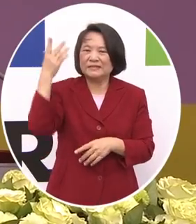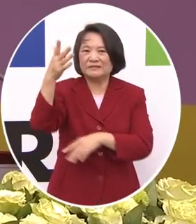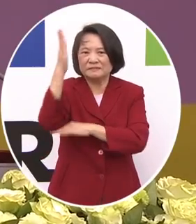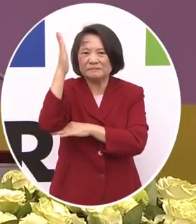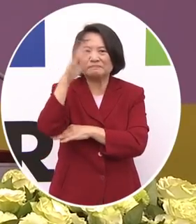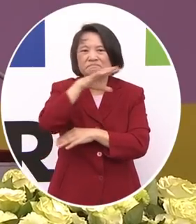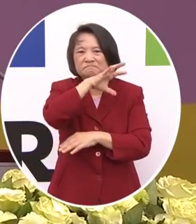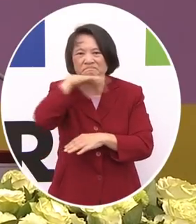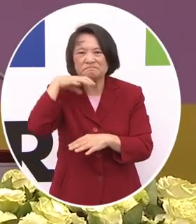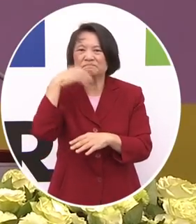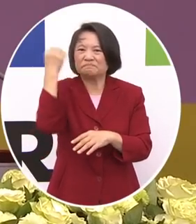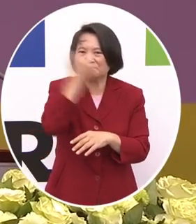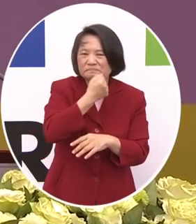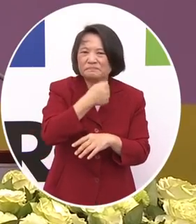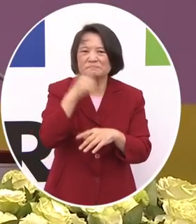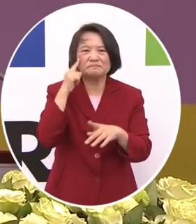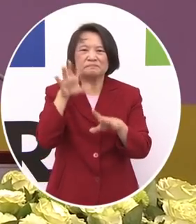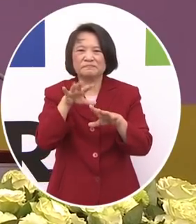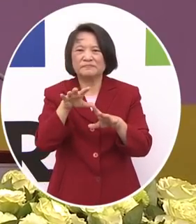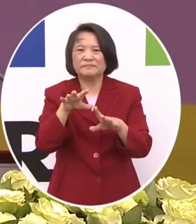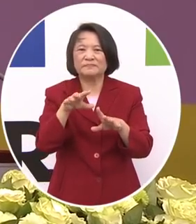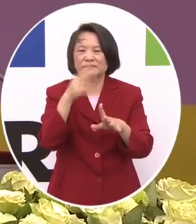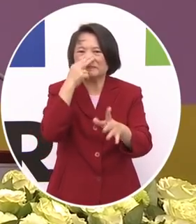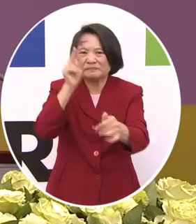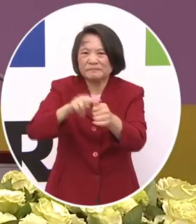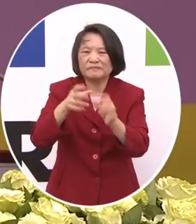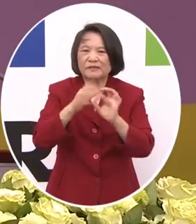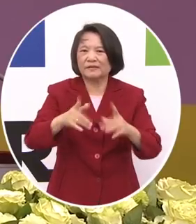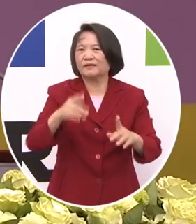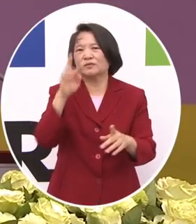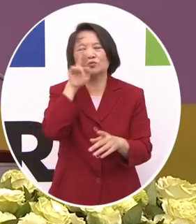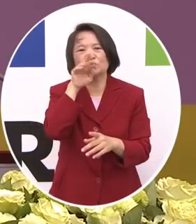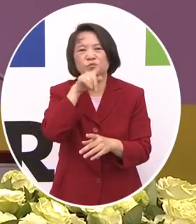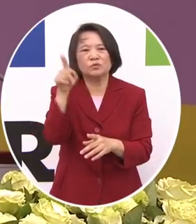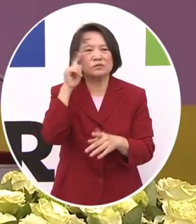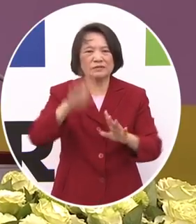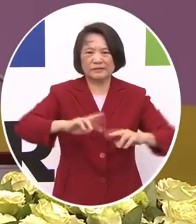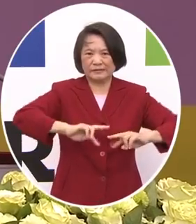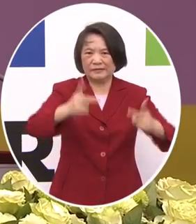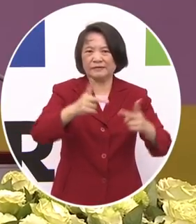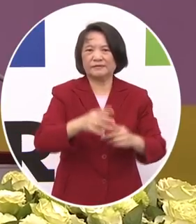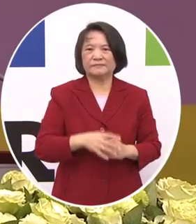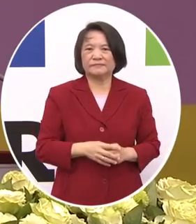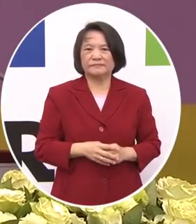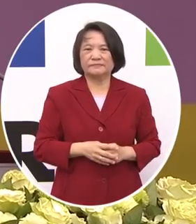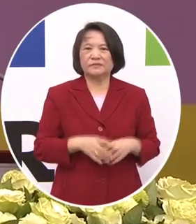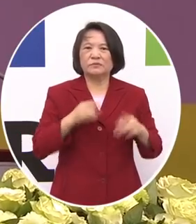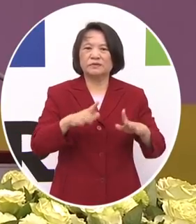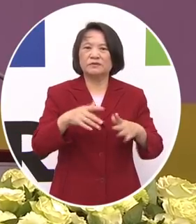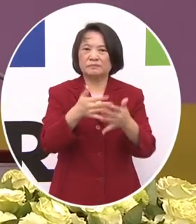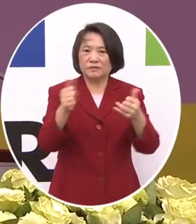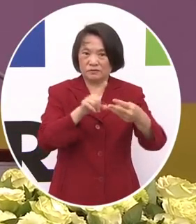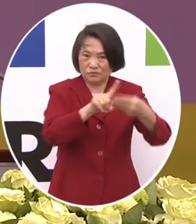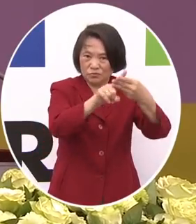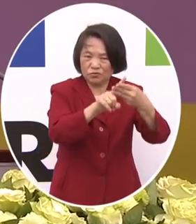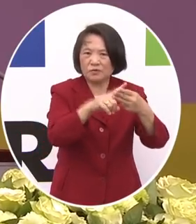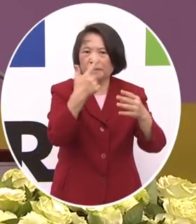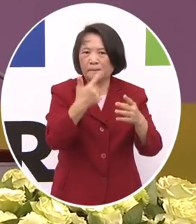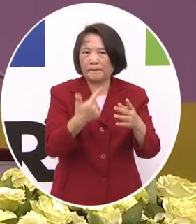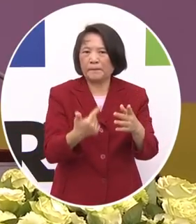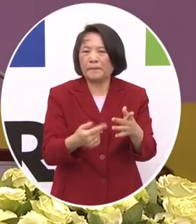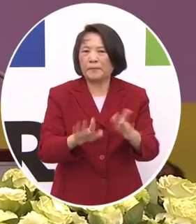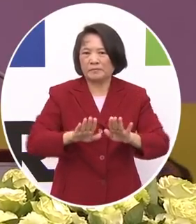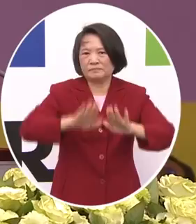府更要勇于面对，透过厘清真相，汲取教训，民主才会向前跨大